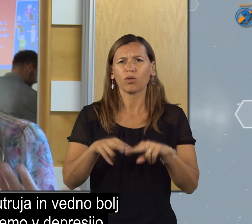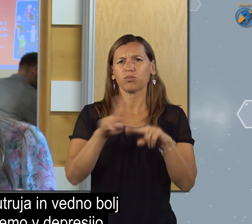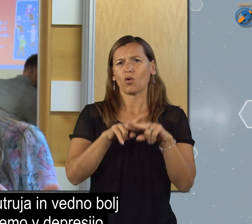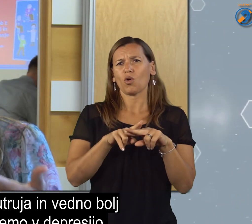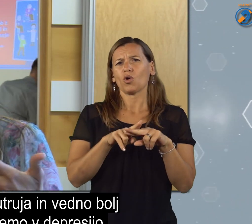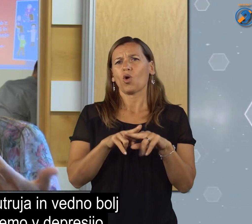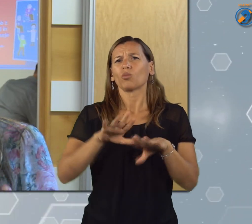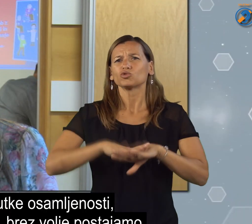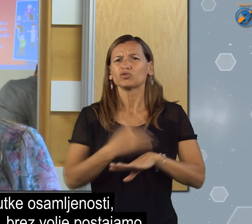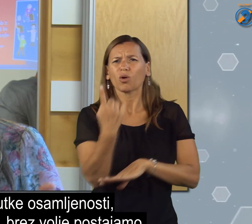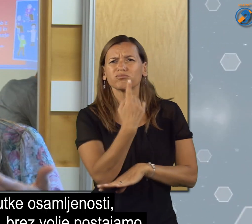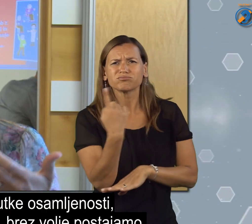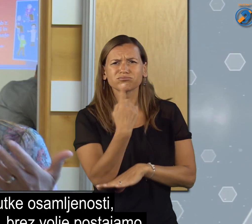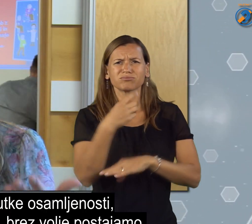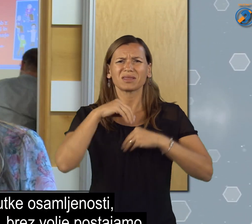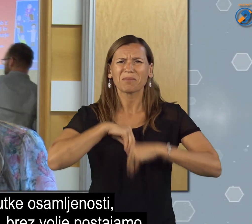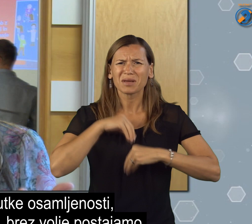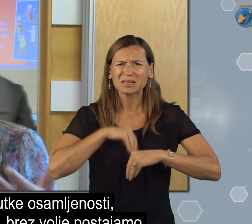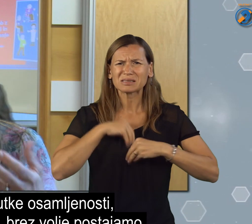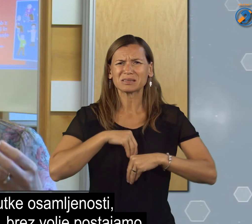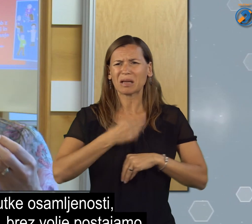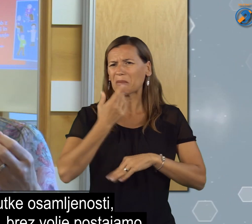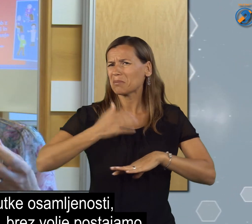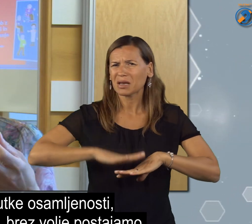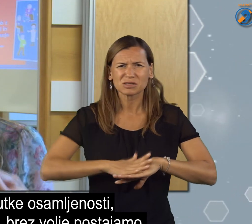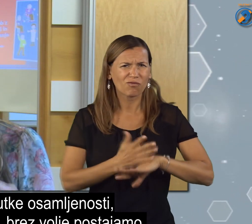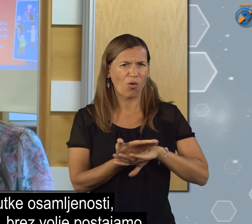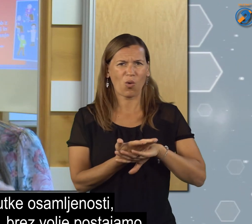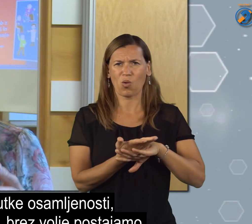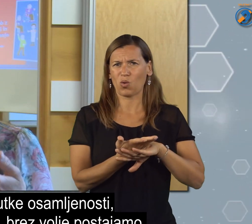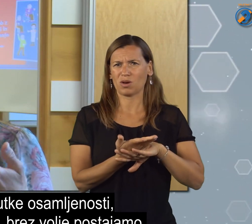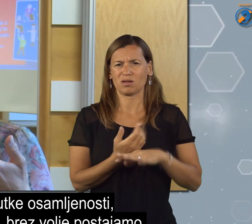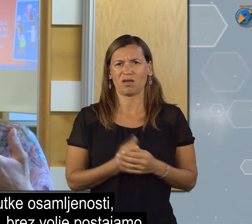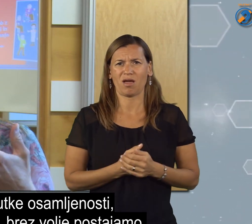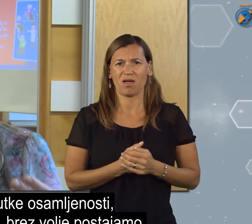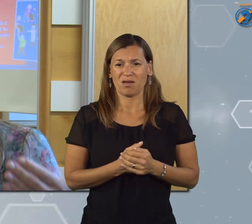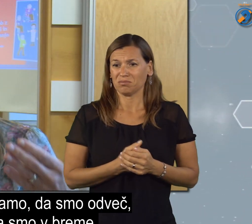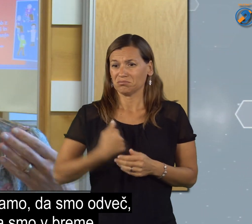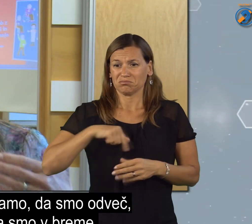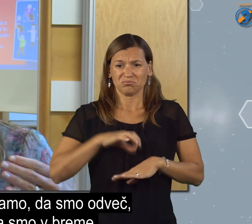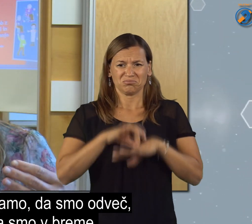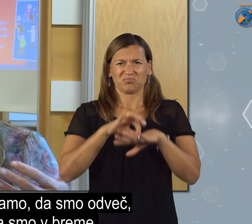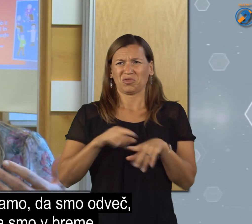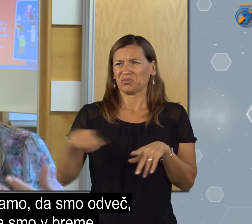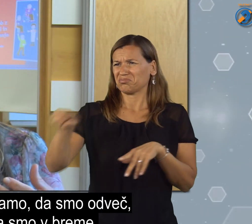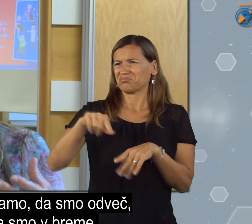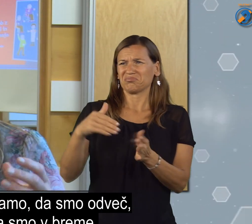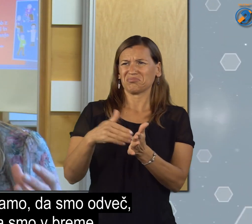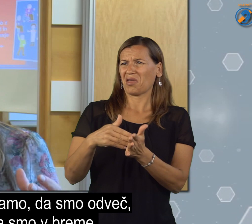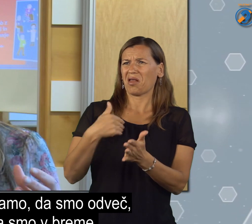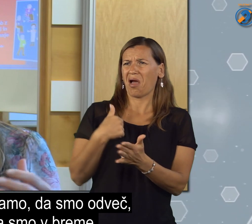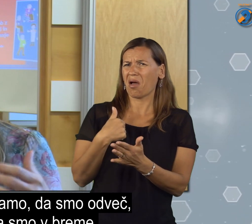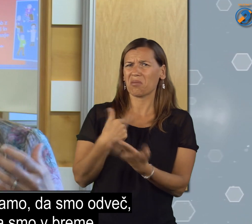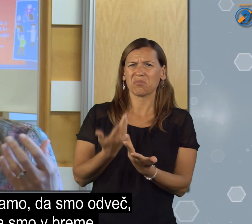rekla, depresijo, občutke osamljenosti, nejevolje, brez volje postajamo, doživljamo, da smo odveč, da